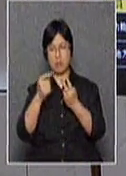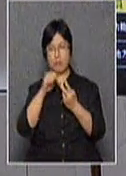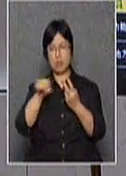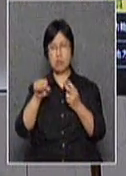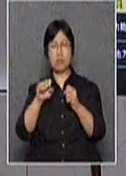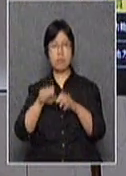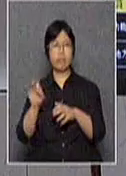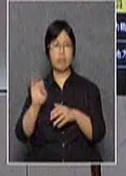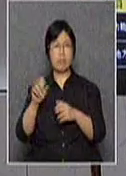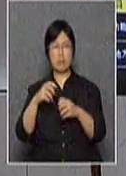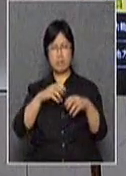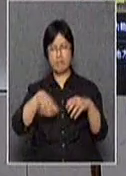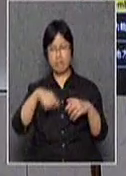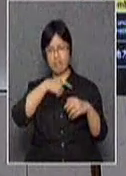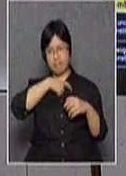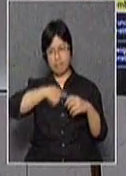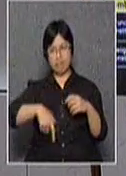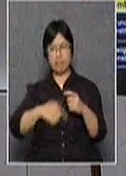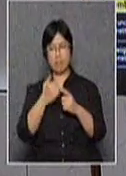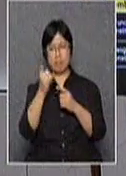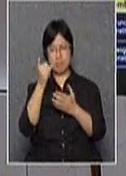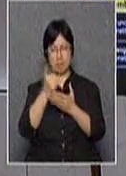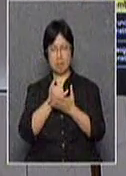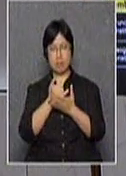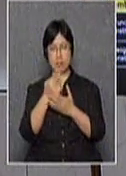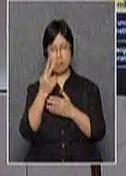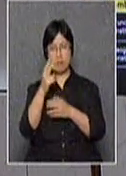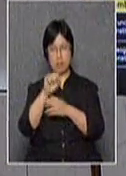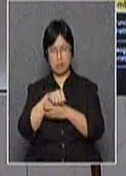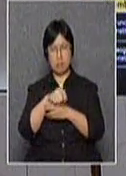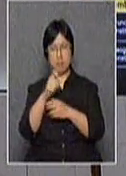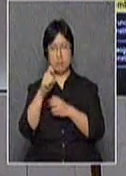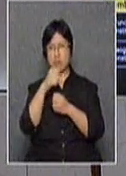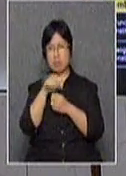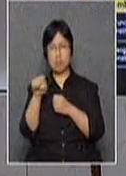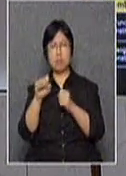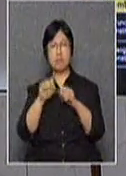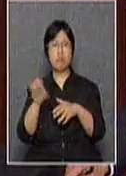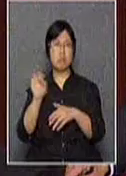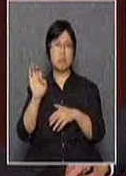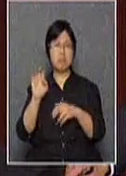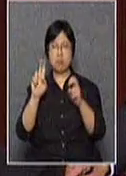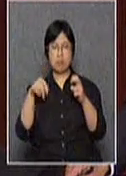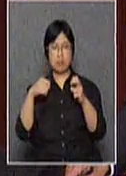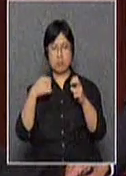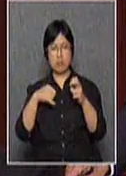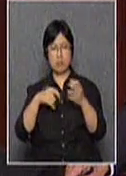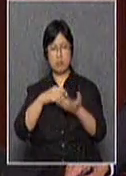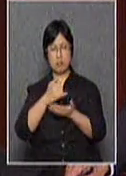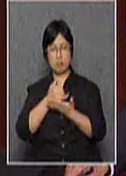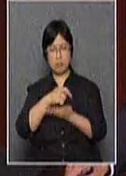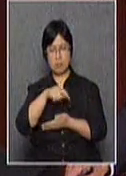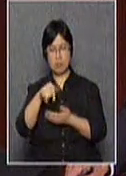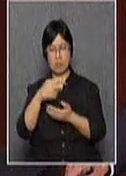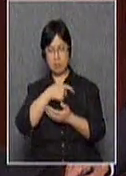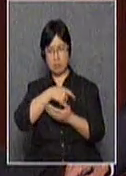權。分區直接選舉產生的議員16位出席，2位贊成，9位反對，沒有人棄權。議題未獲得兩部分在席委